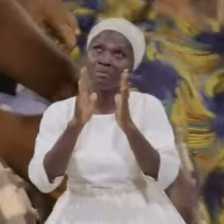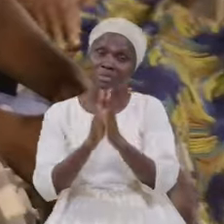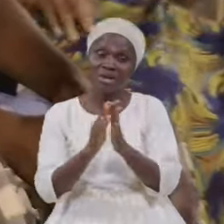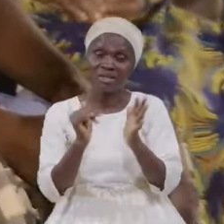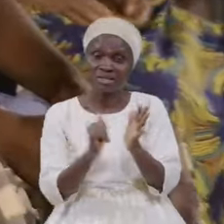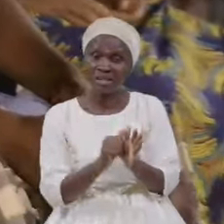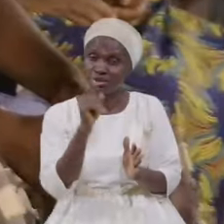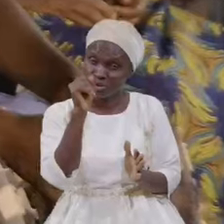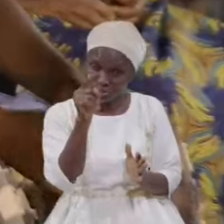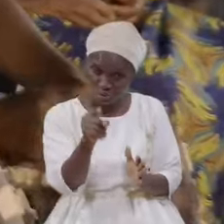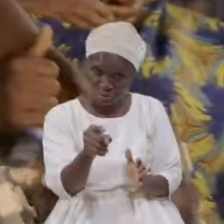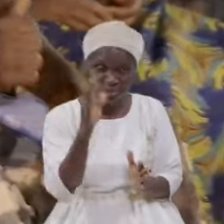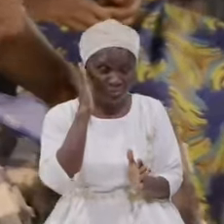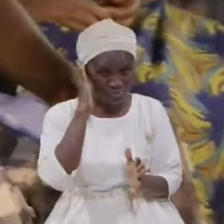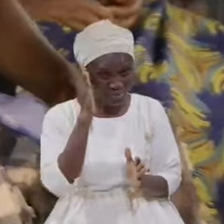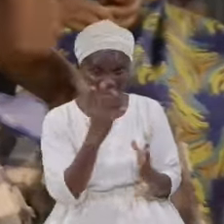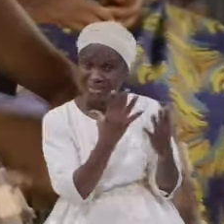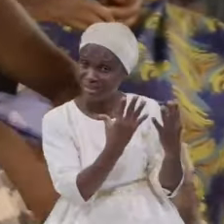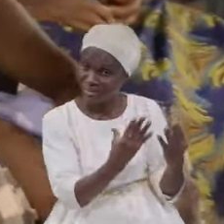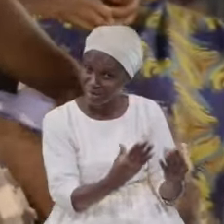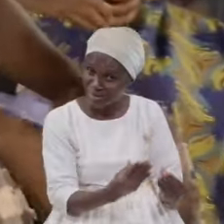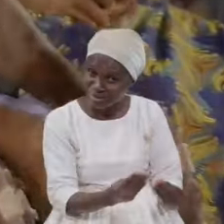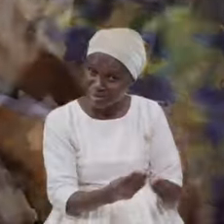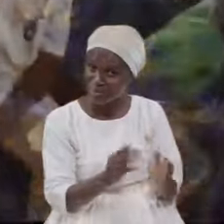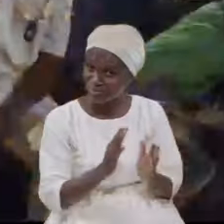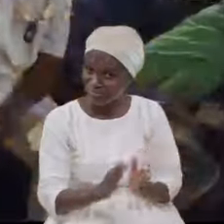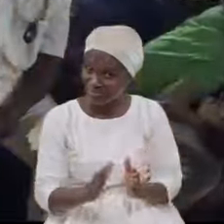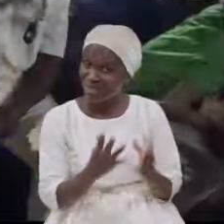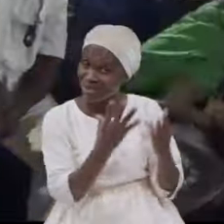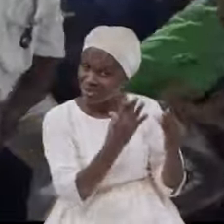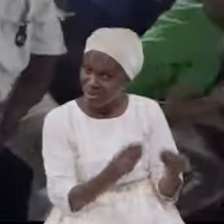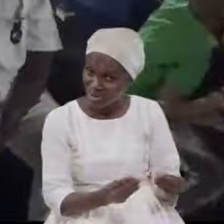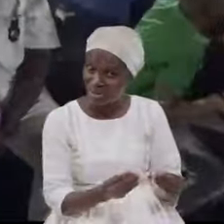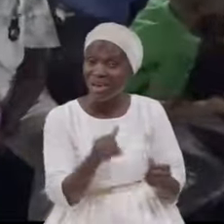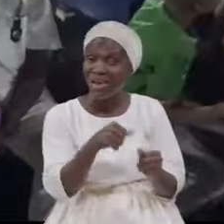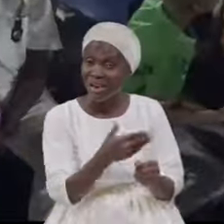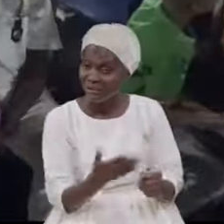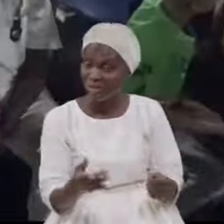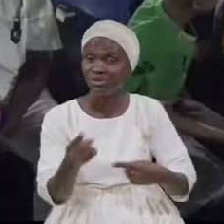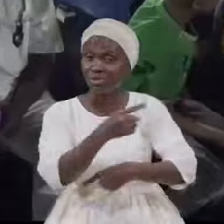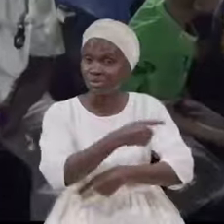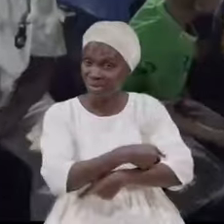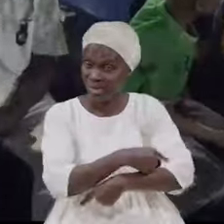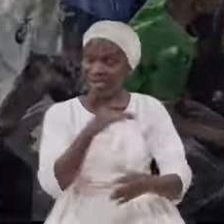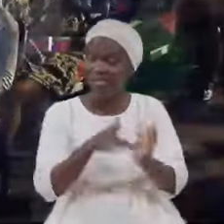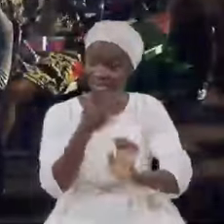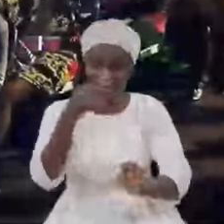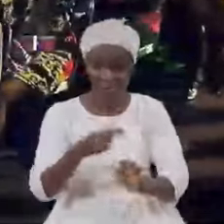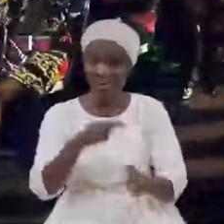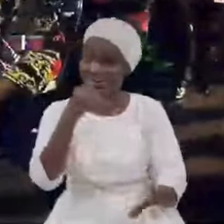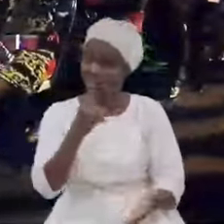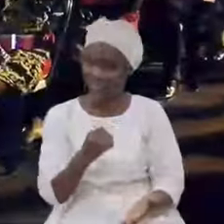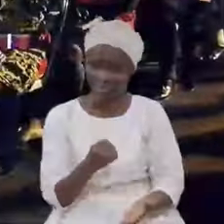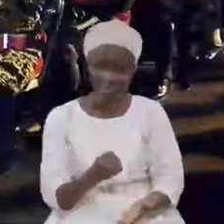aujourd'hui. Est-ce que je parle à quelqu'un là-bas? Tu vas tout régler aujourd'hui au nom de Jésus.